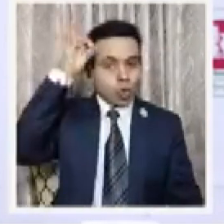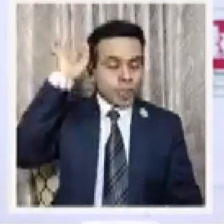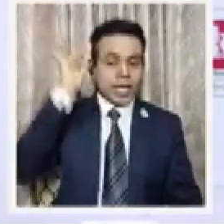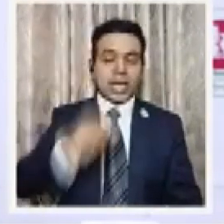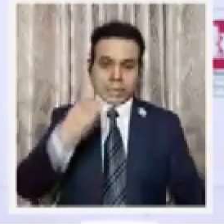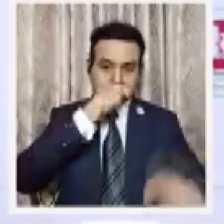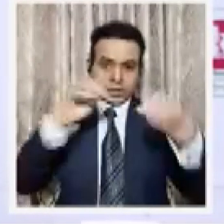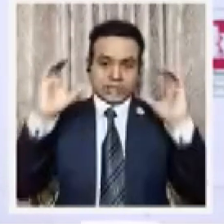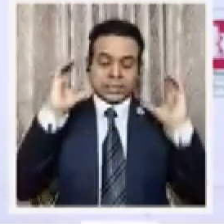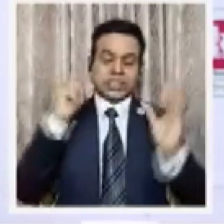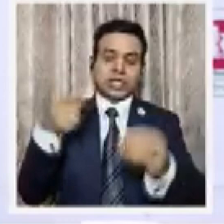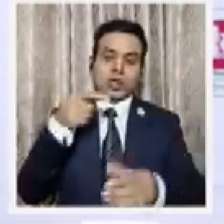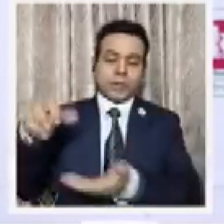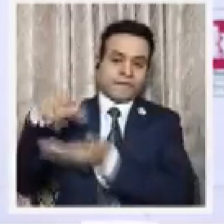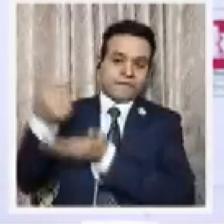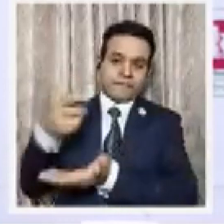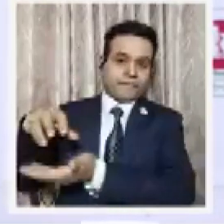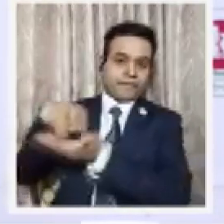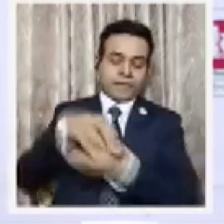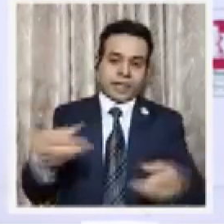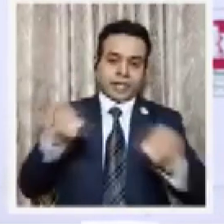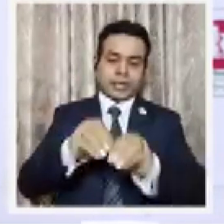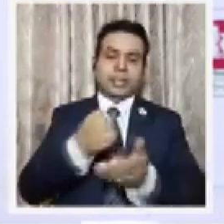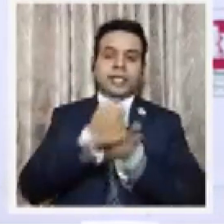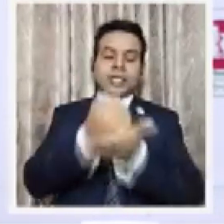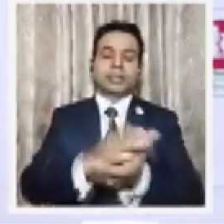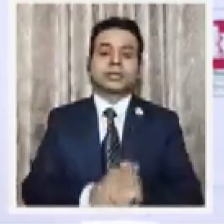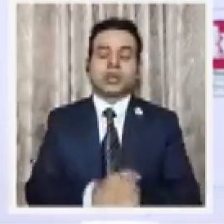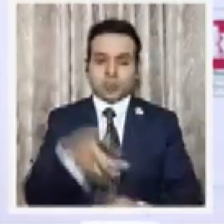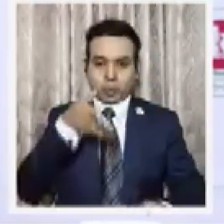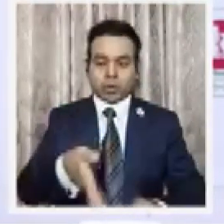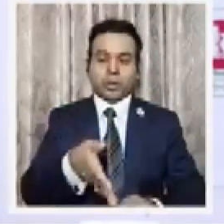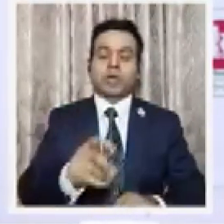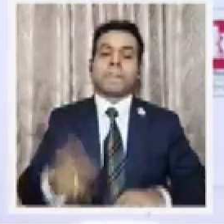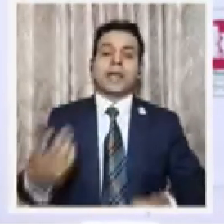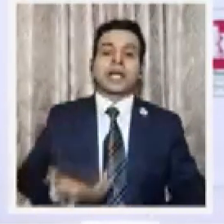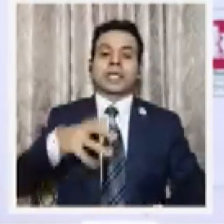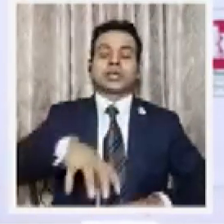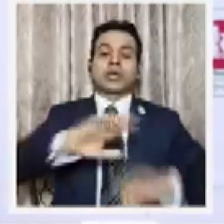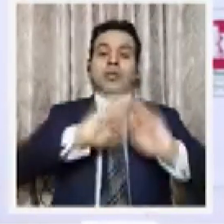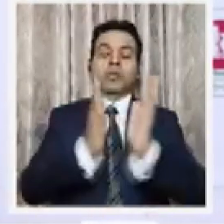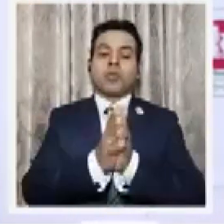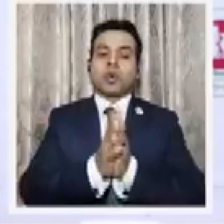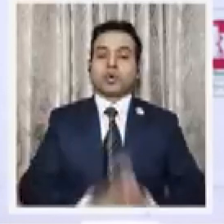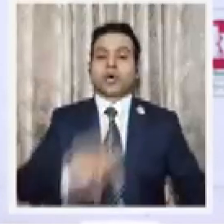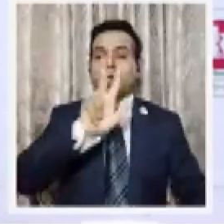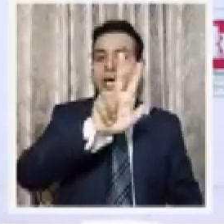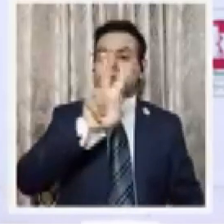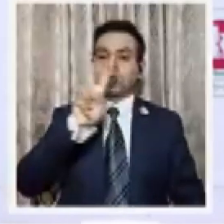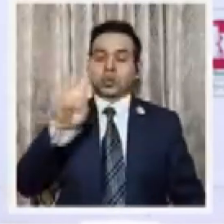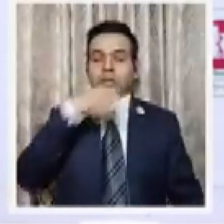মোহাম্মদ তাজুল ইসলাম এমপি। উনি কুমিল্লা সিটি কর্পোরেশনের মাধ্যমে কুমিল্লা মেডিকেল কলেজে একটি আরটিপিসিআর মেশিন দিয়েছেন।